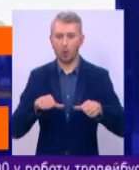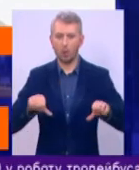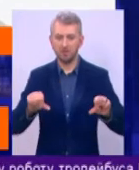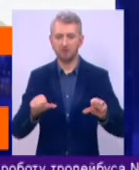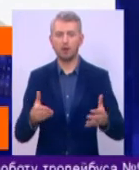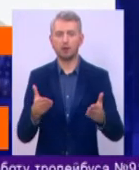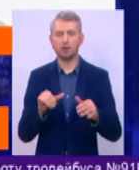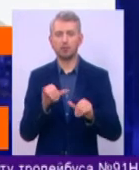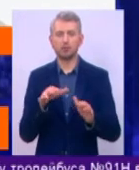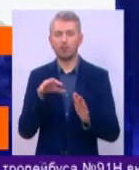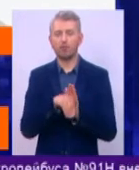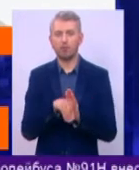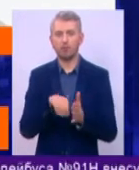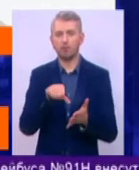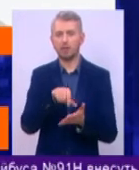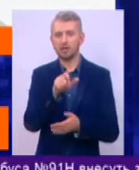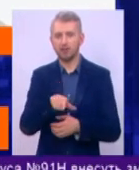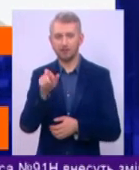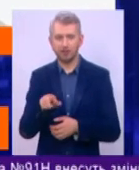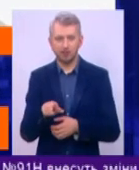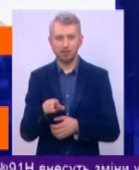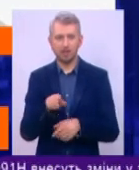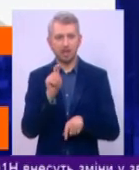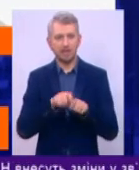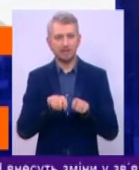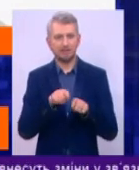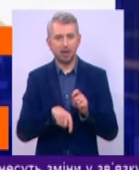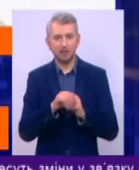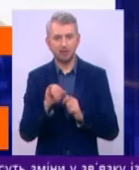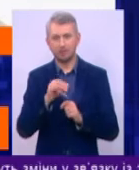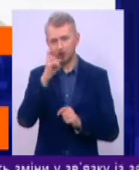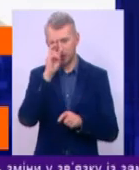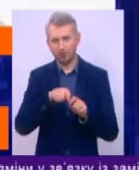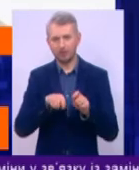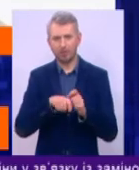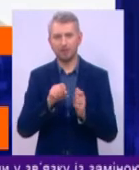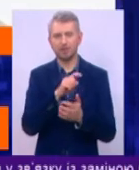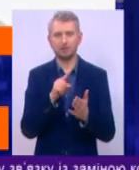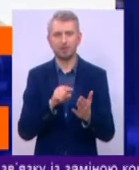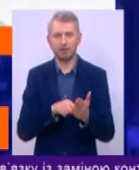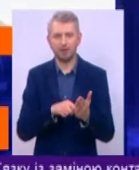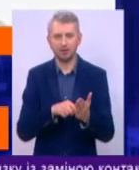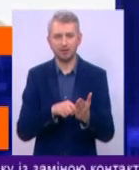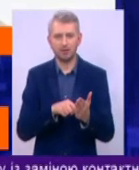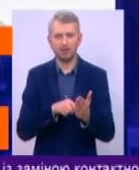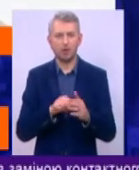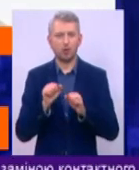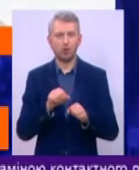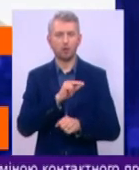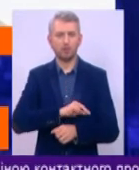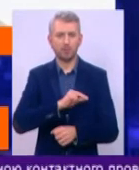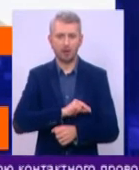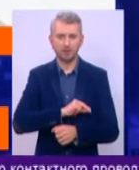яку входять представники інспекції, державної інспекції з питань охорони